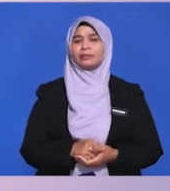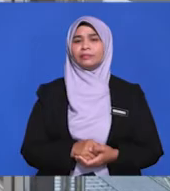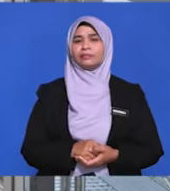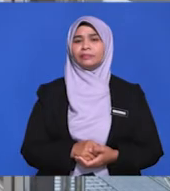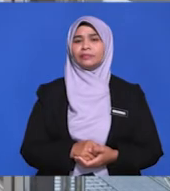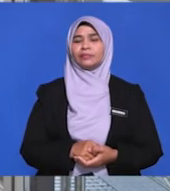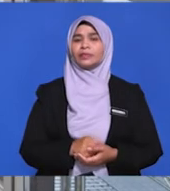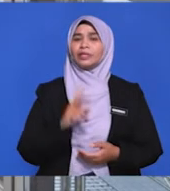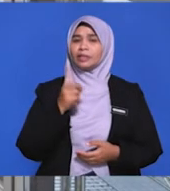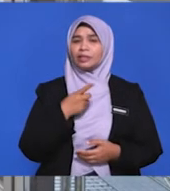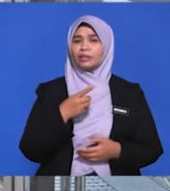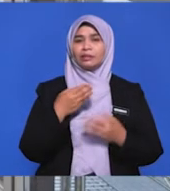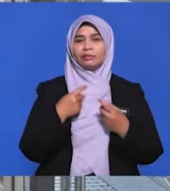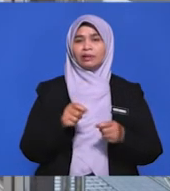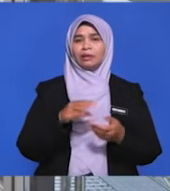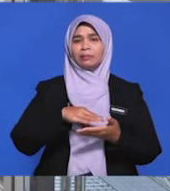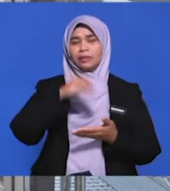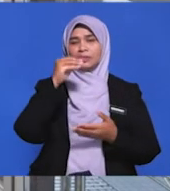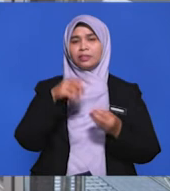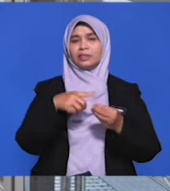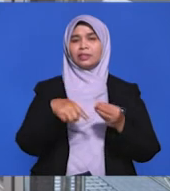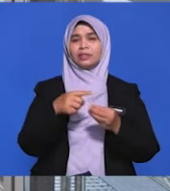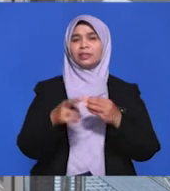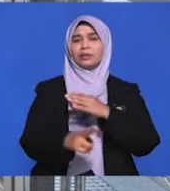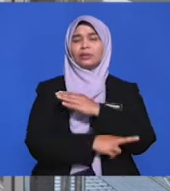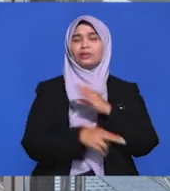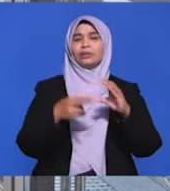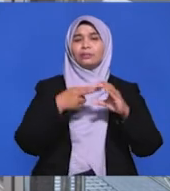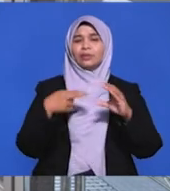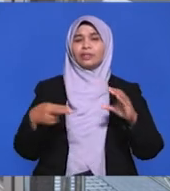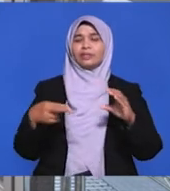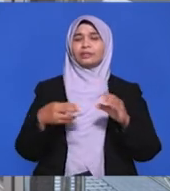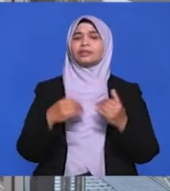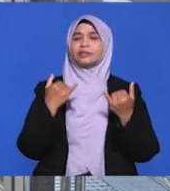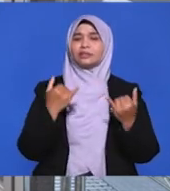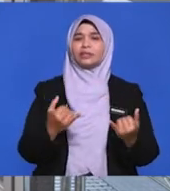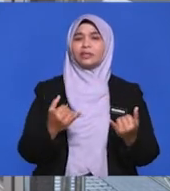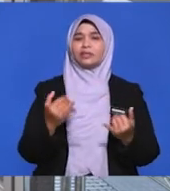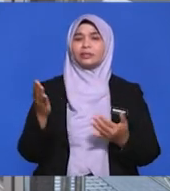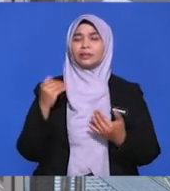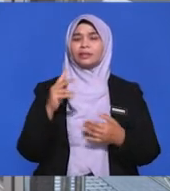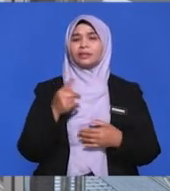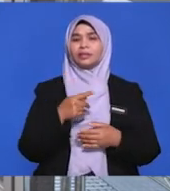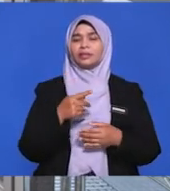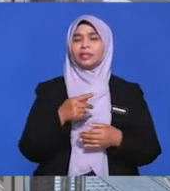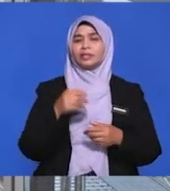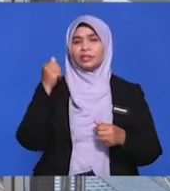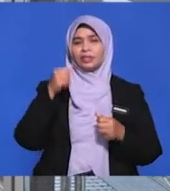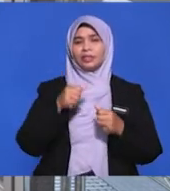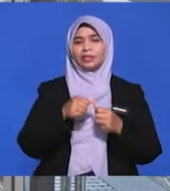kita telah pun mempelajari tentang hukum cash Sekarang mari kita mengingat kembali